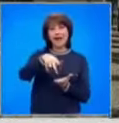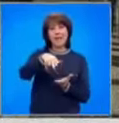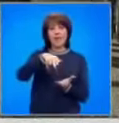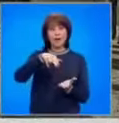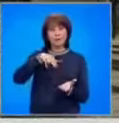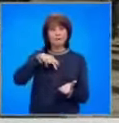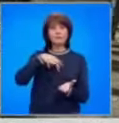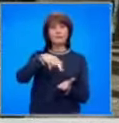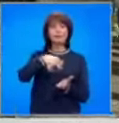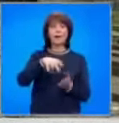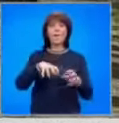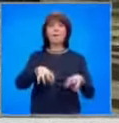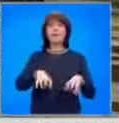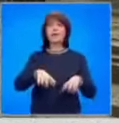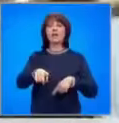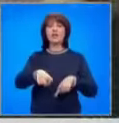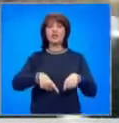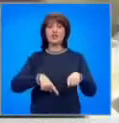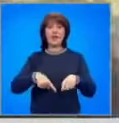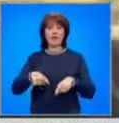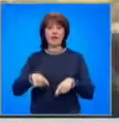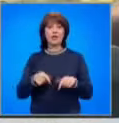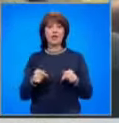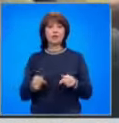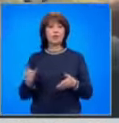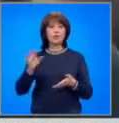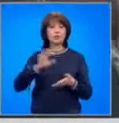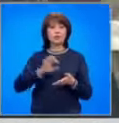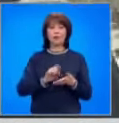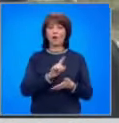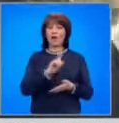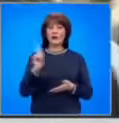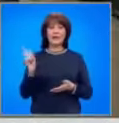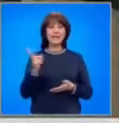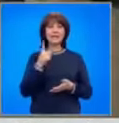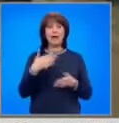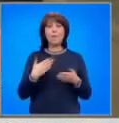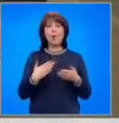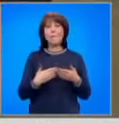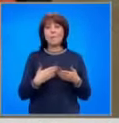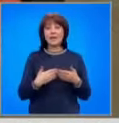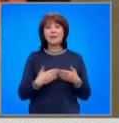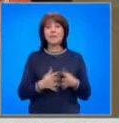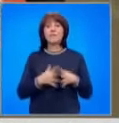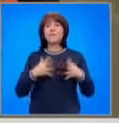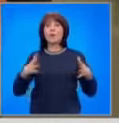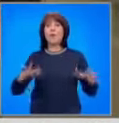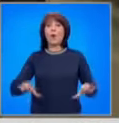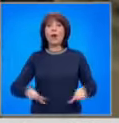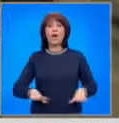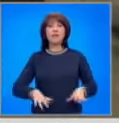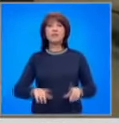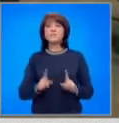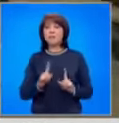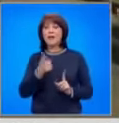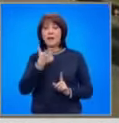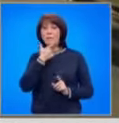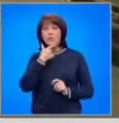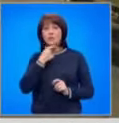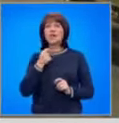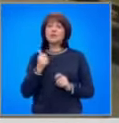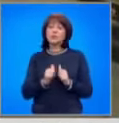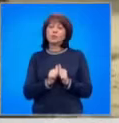така блокираха движението по булеварда. Тук дойдоха не само близки и роднини на момичето, но и много граждани, които не я познават, но са